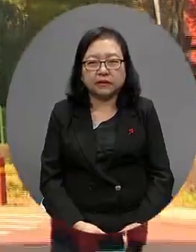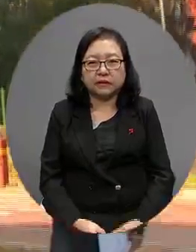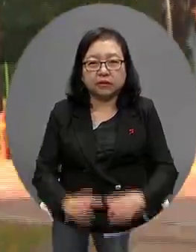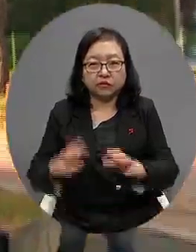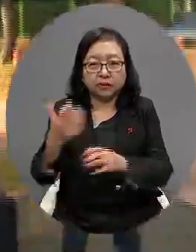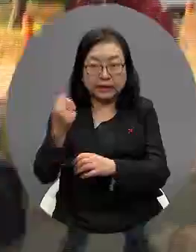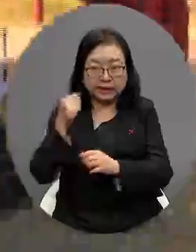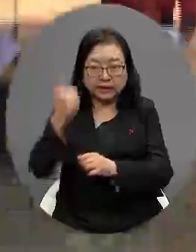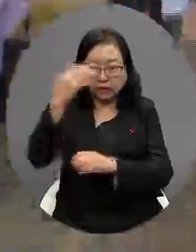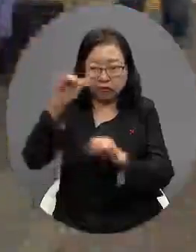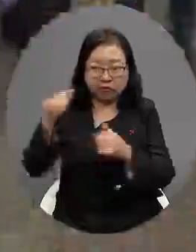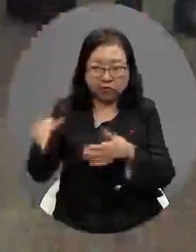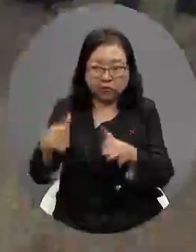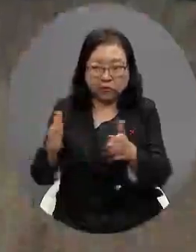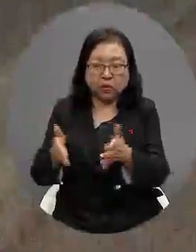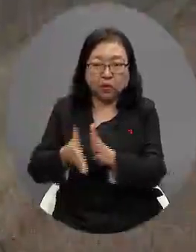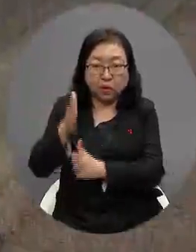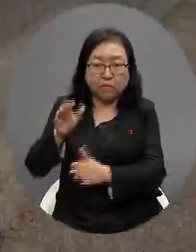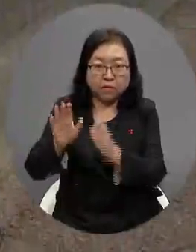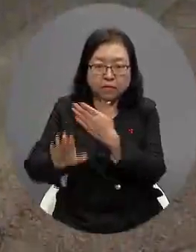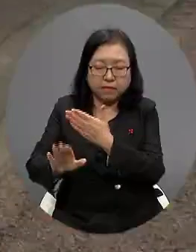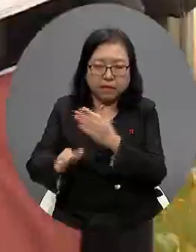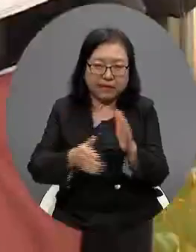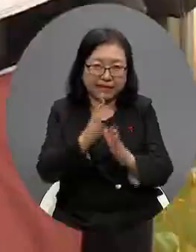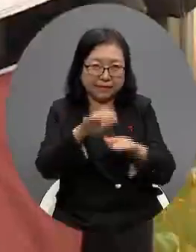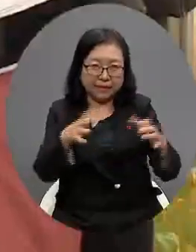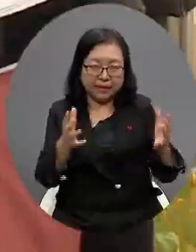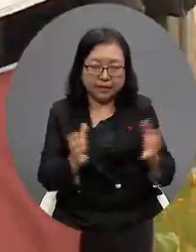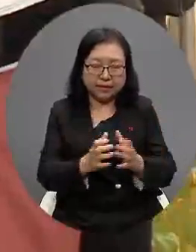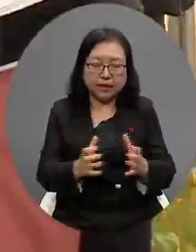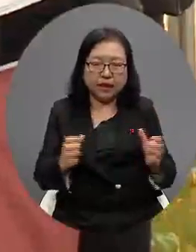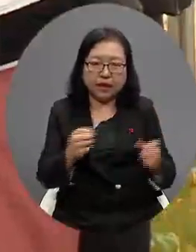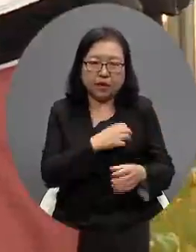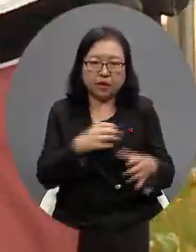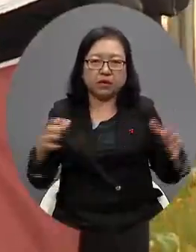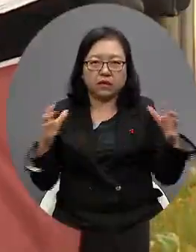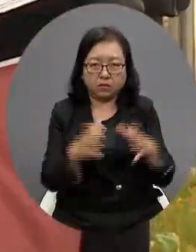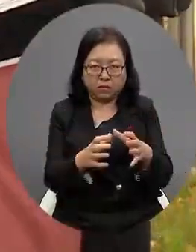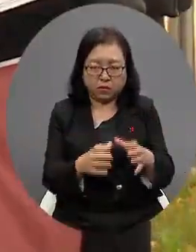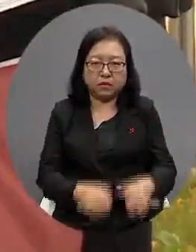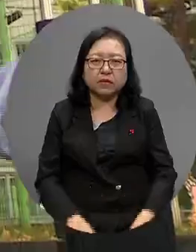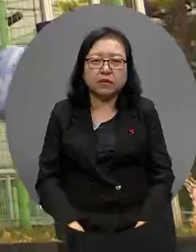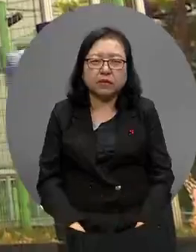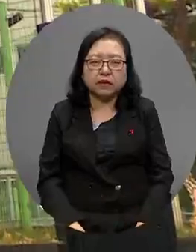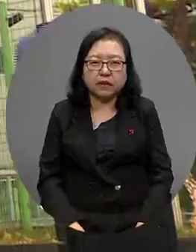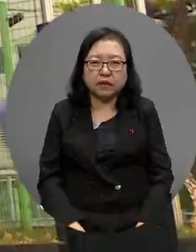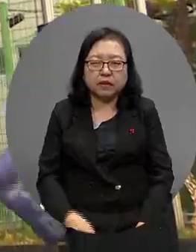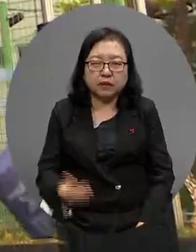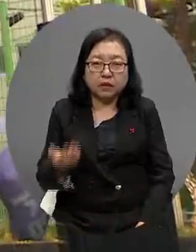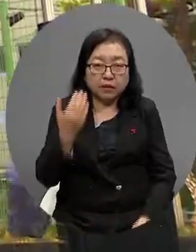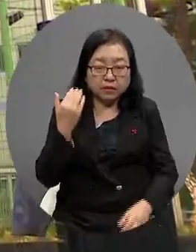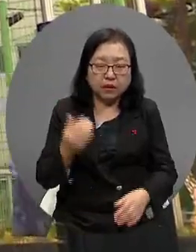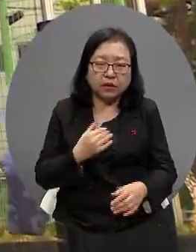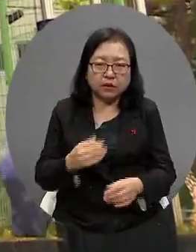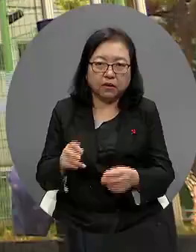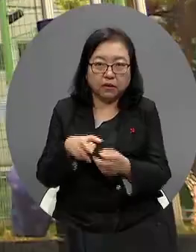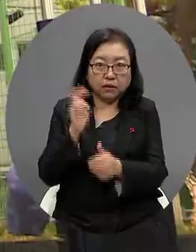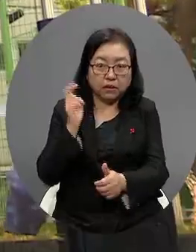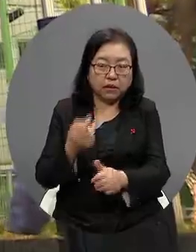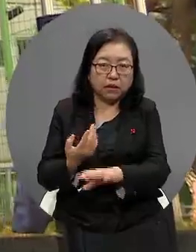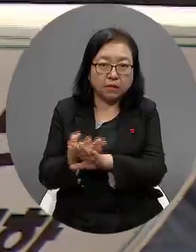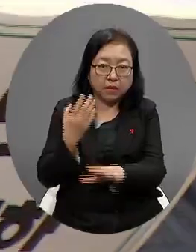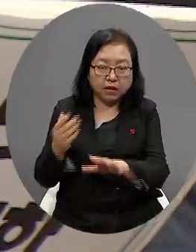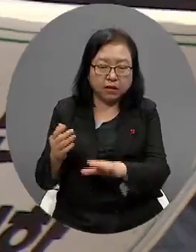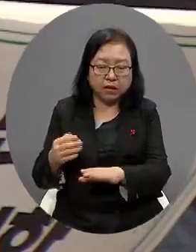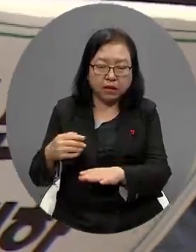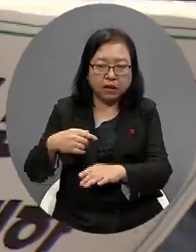국민의힘 충북도당 앞에 시민사회단체 회원들이 현수막을 들고 모였습니다. 앞서 탄핵 반대를 당론으로 정했던 국민의힘